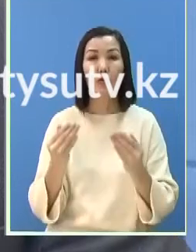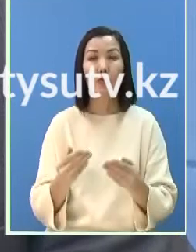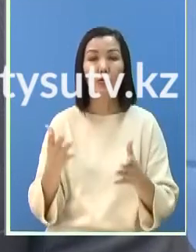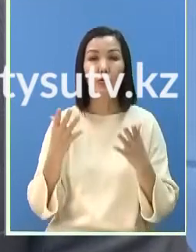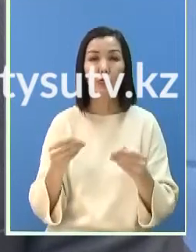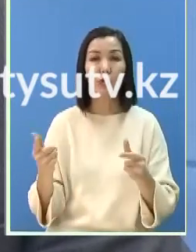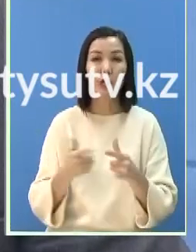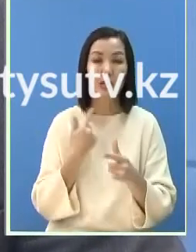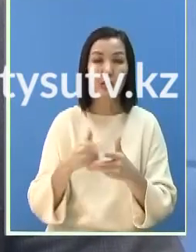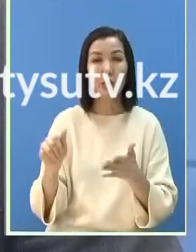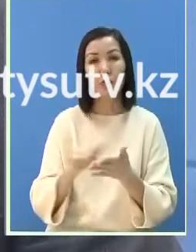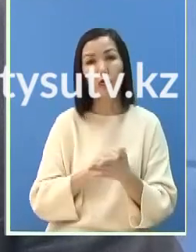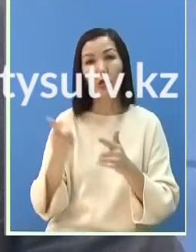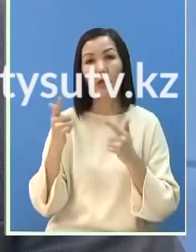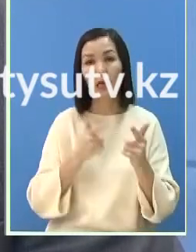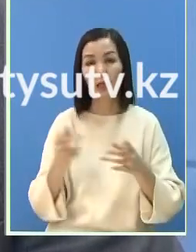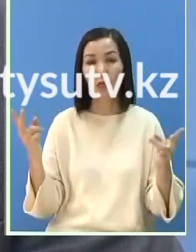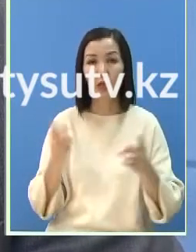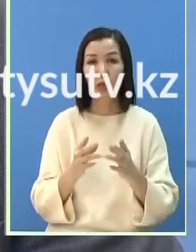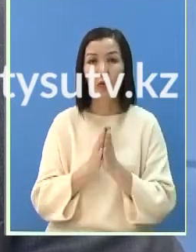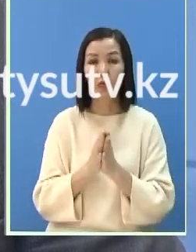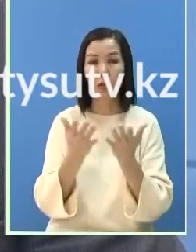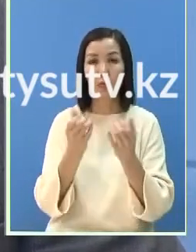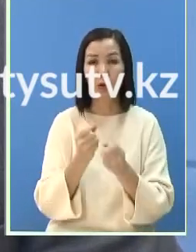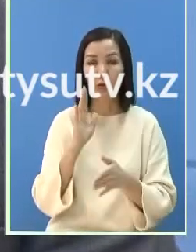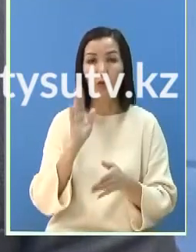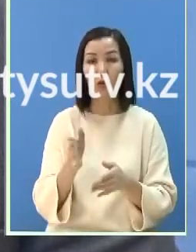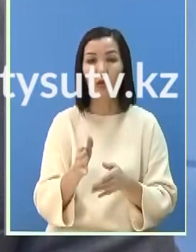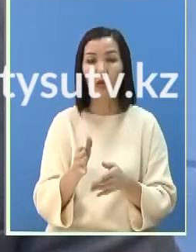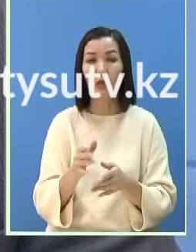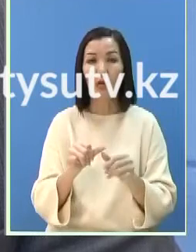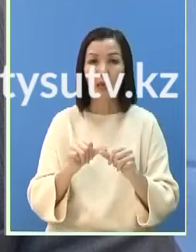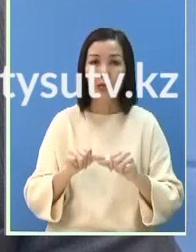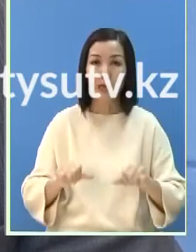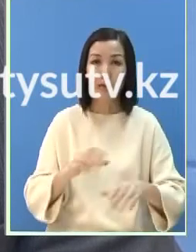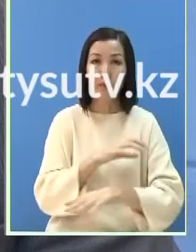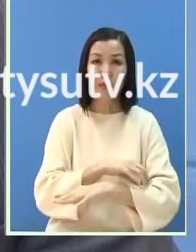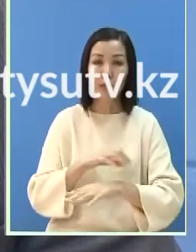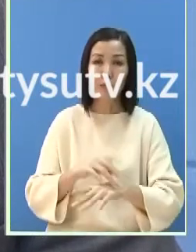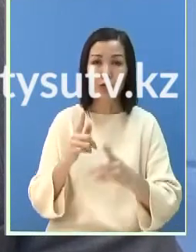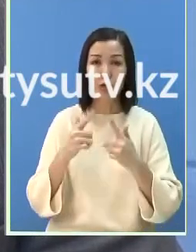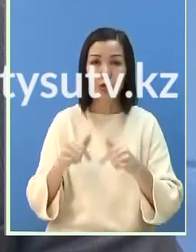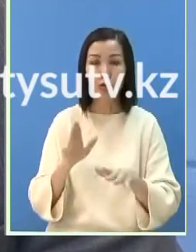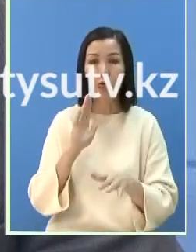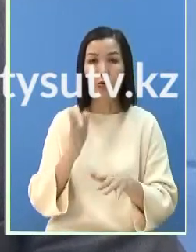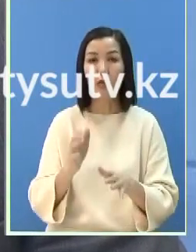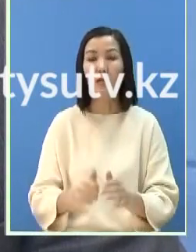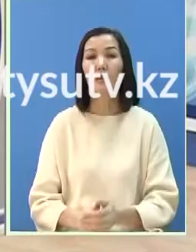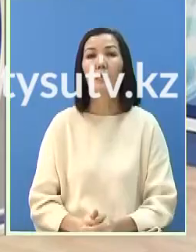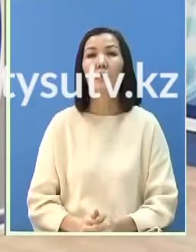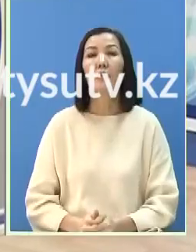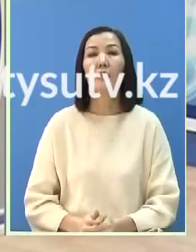аралығында құжаттарды дайын, құжаттар өтінім қабылдау болады. Содан кейін комиссия мүшелері құрылады. Комиссия мүшелері